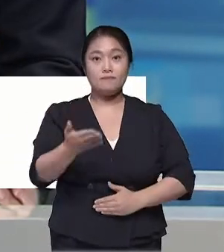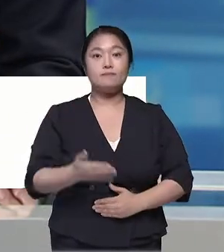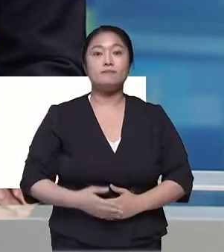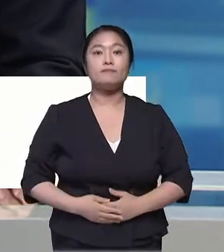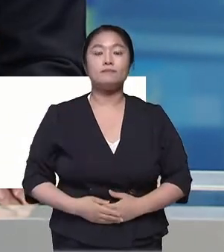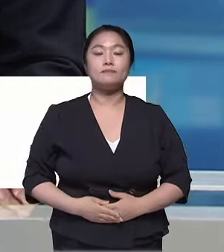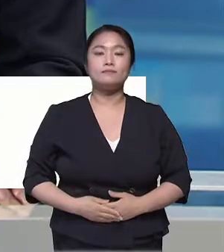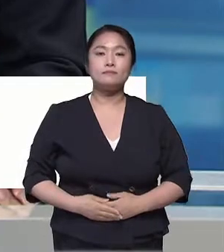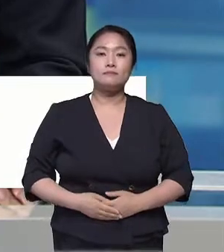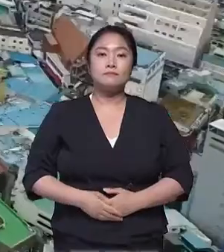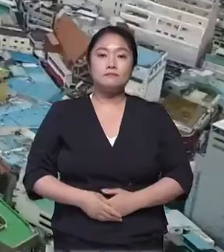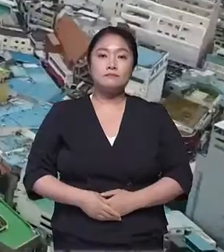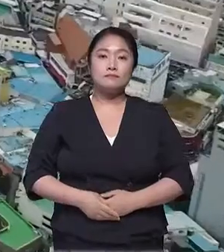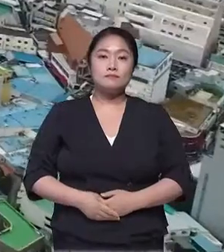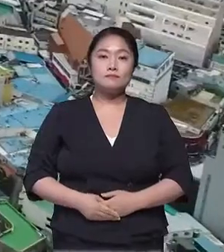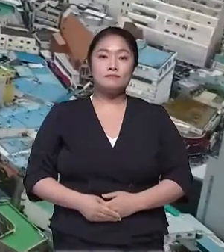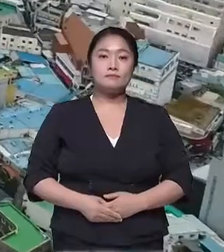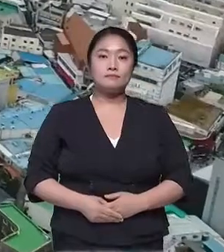봤습니다